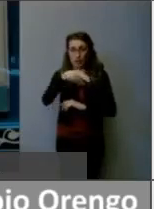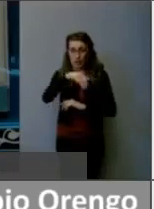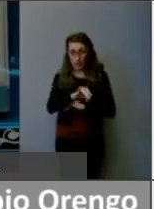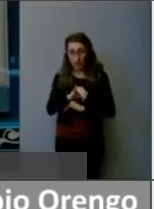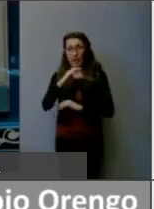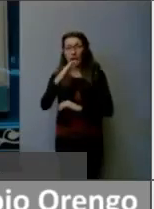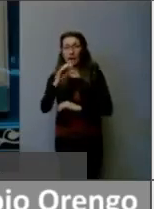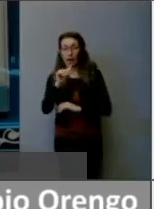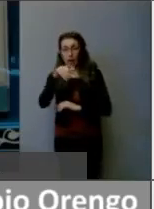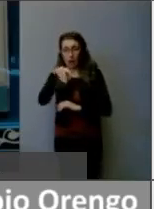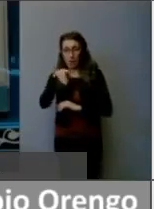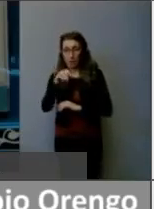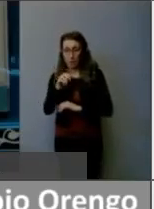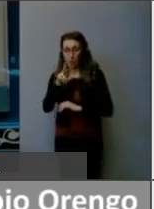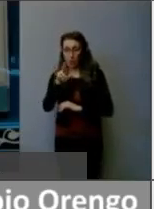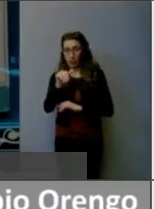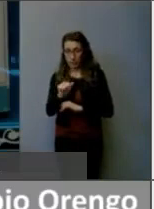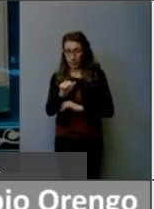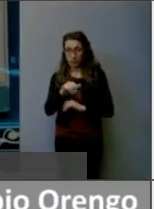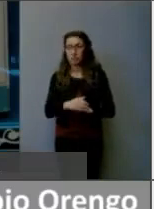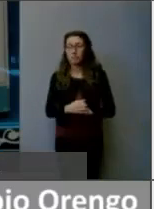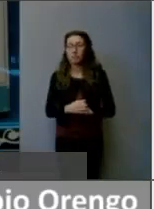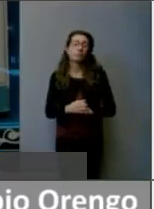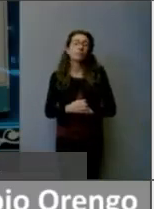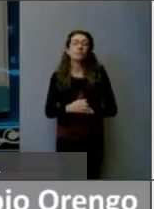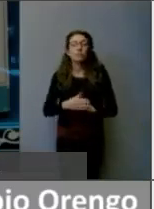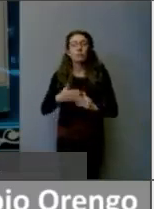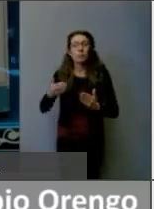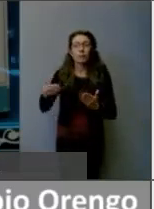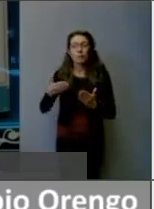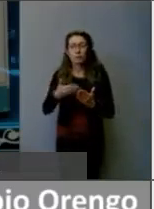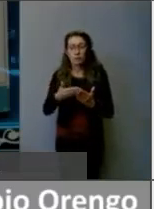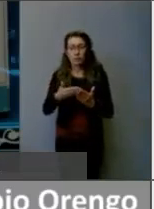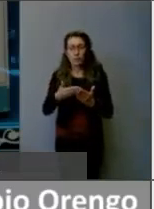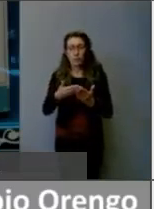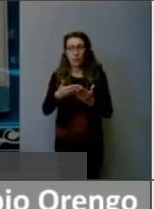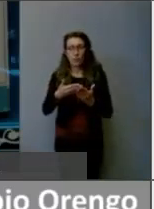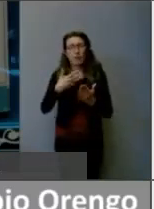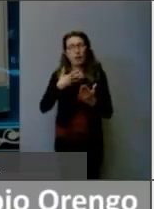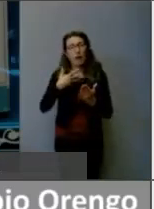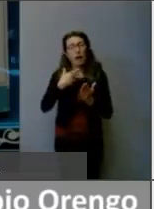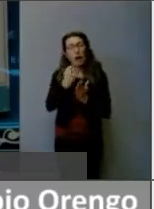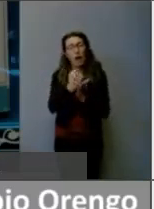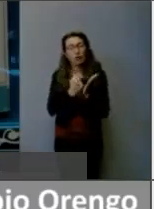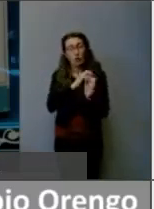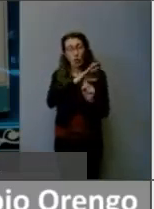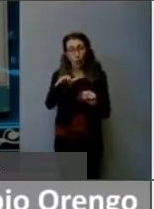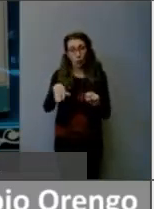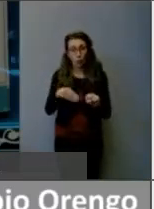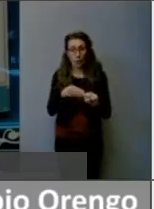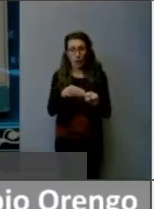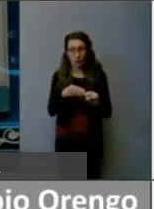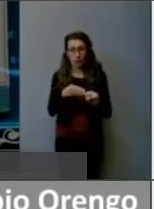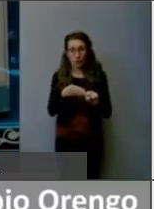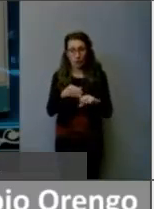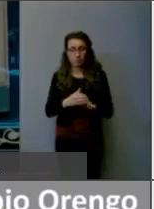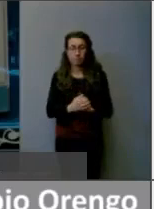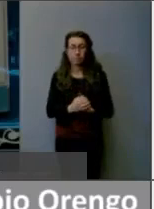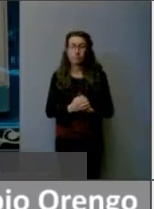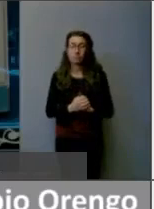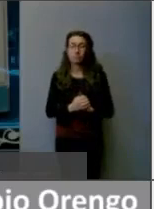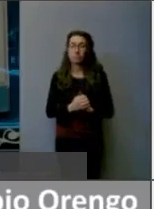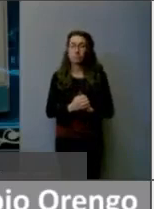Campore, assessore Campo. La proposta ha un documento, l'ordine del giorno